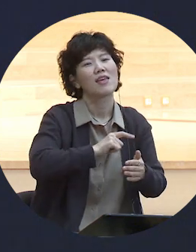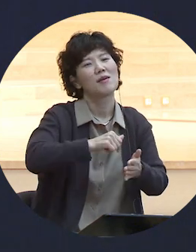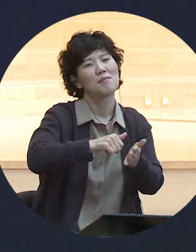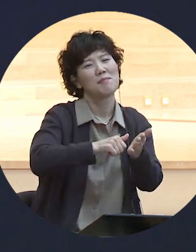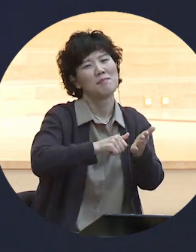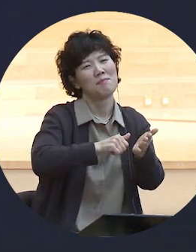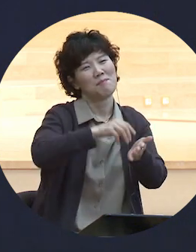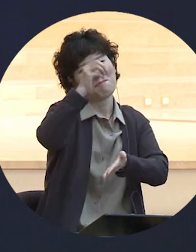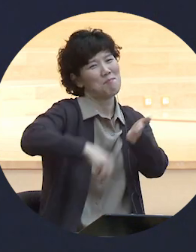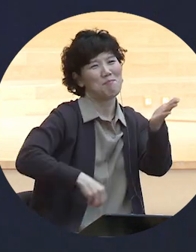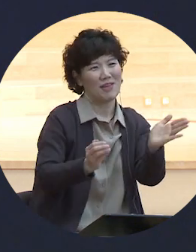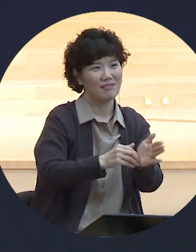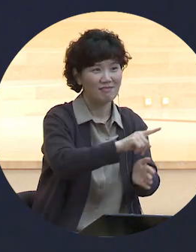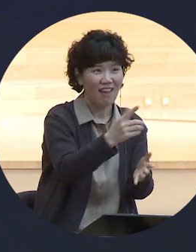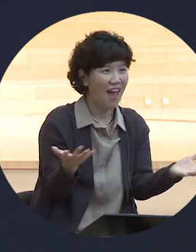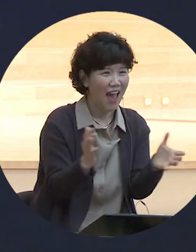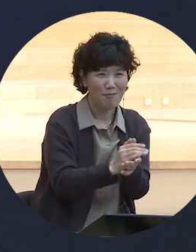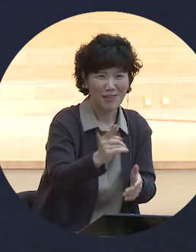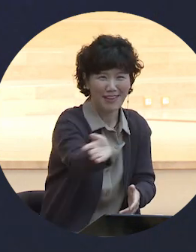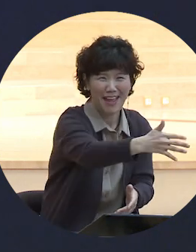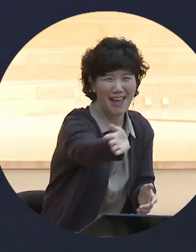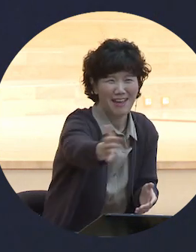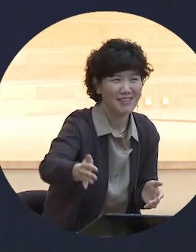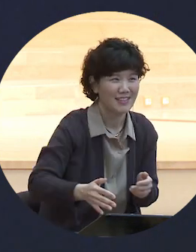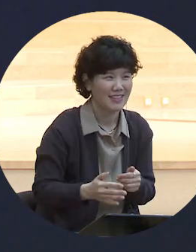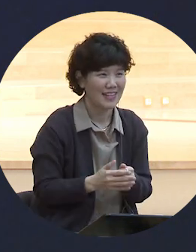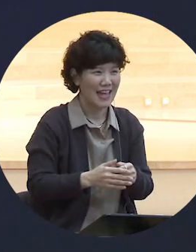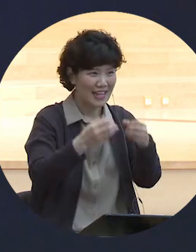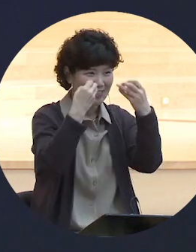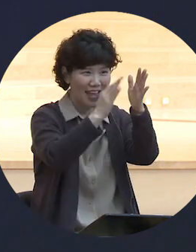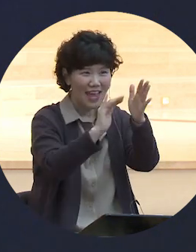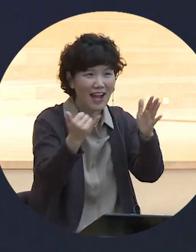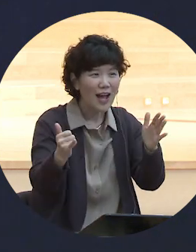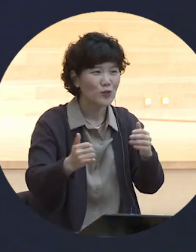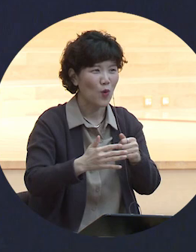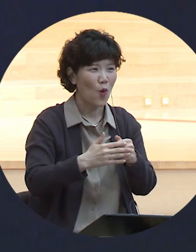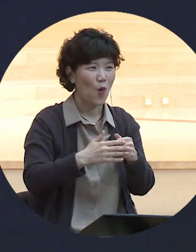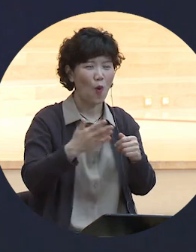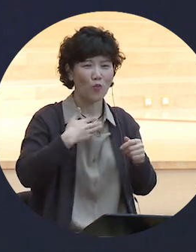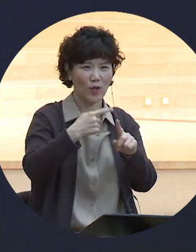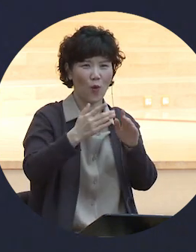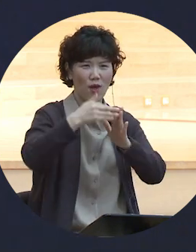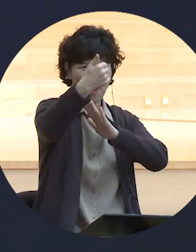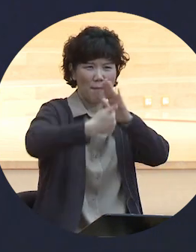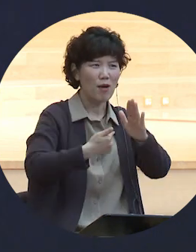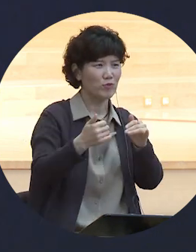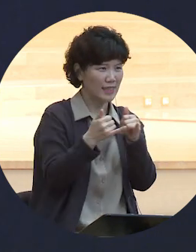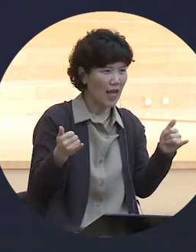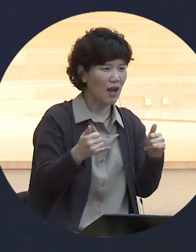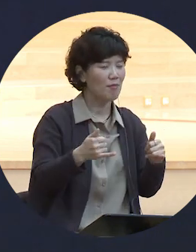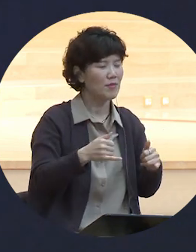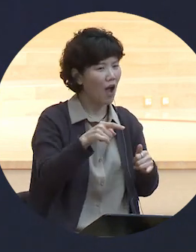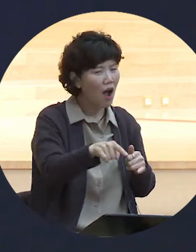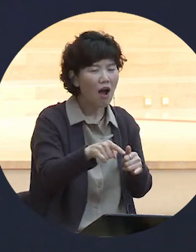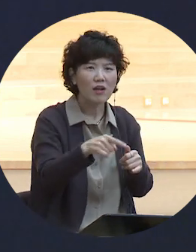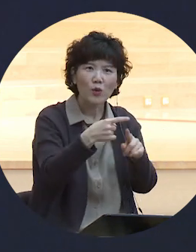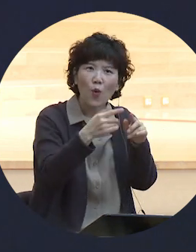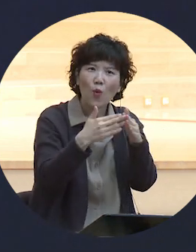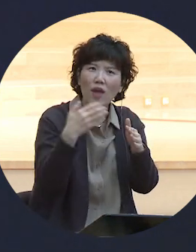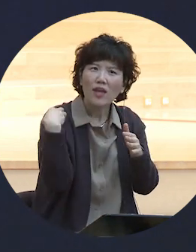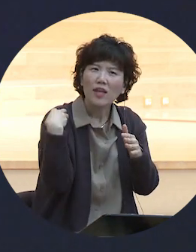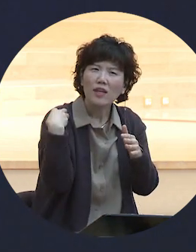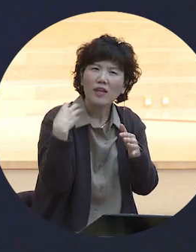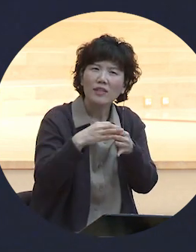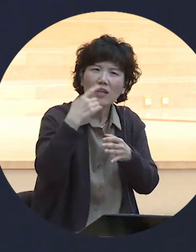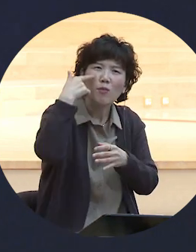아무도 안 하시네. 예를 들면 새가족들이나 또 이렇게 교회 방문하는 분들이 아, 이 교회 책임을 맡고 또 담임